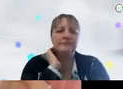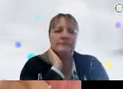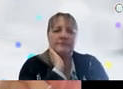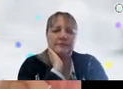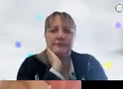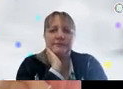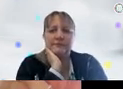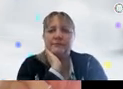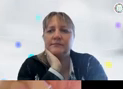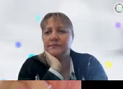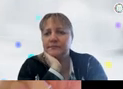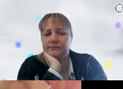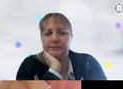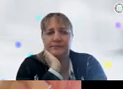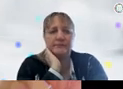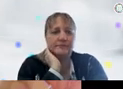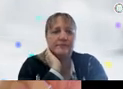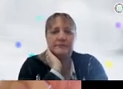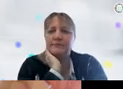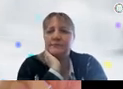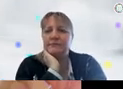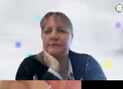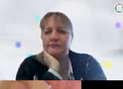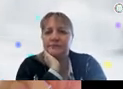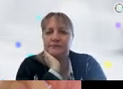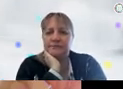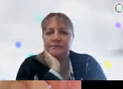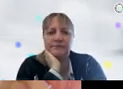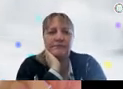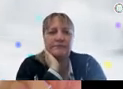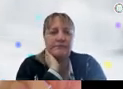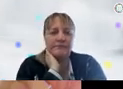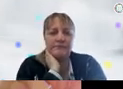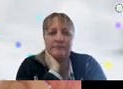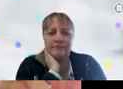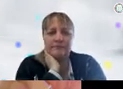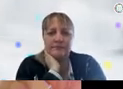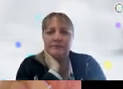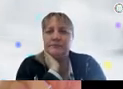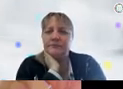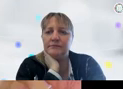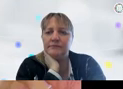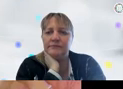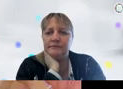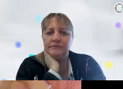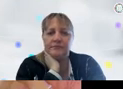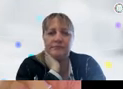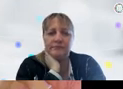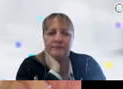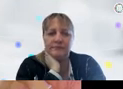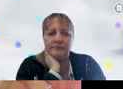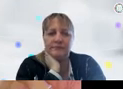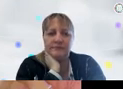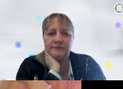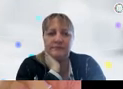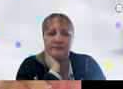Die Aufgabe, die wir also gestellt haben, ist, digitale Bildung für alle Kinder, alle Schulen, alle Pädagoginnen erreichbar